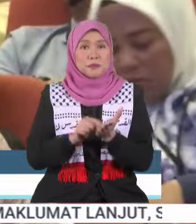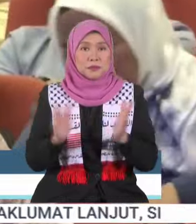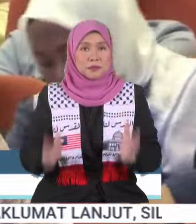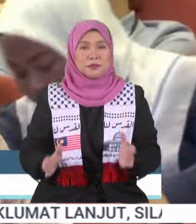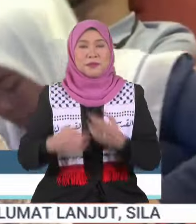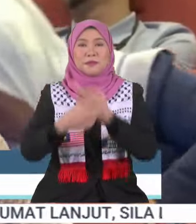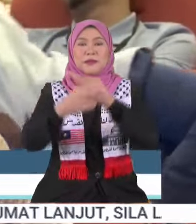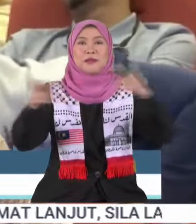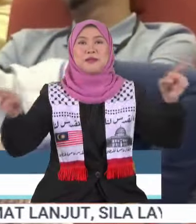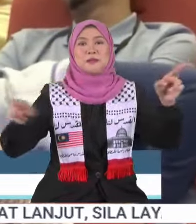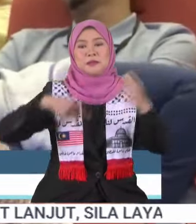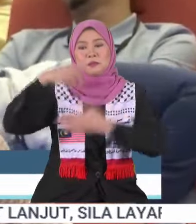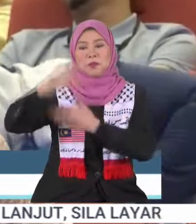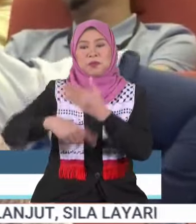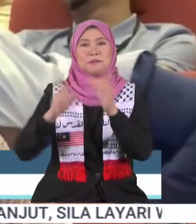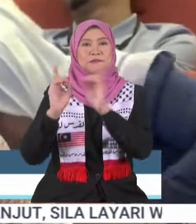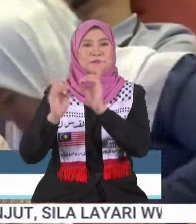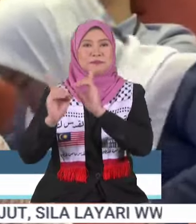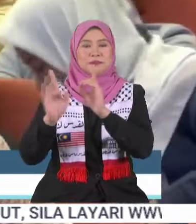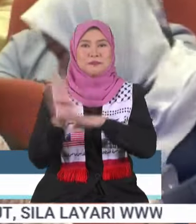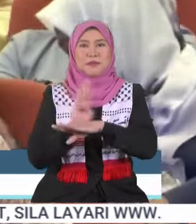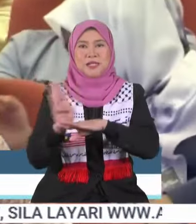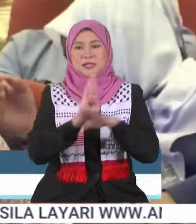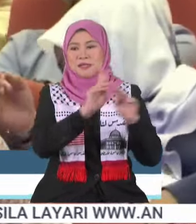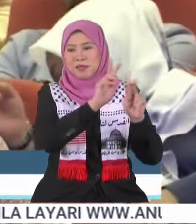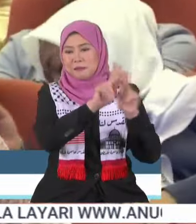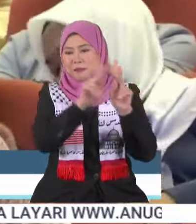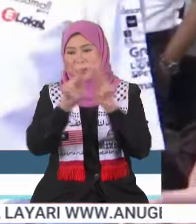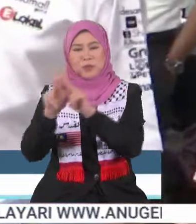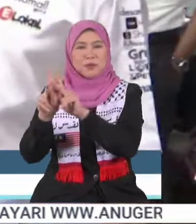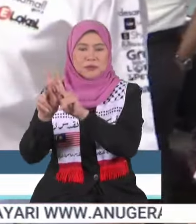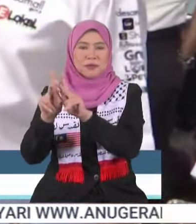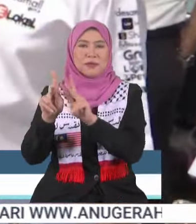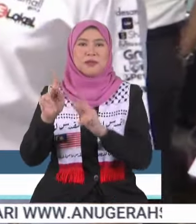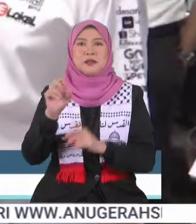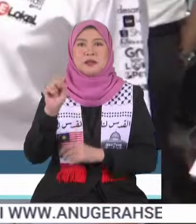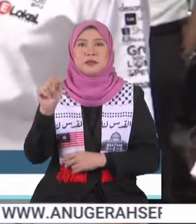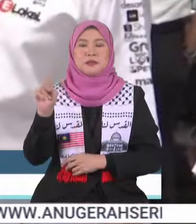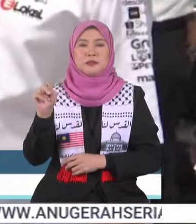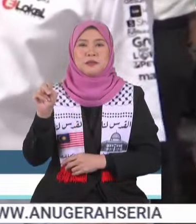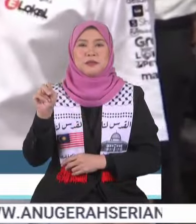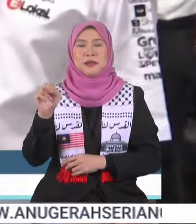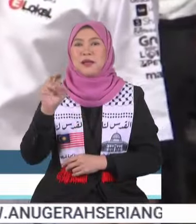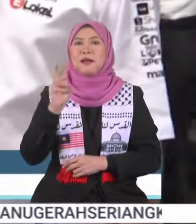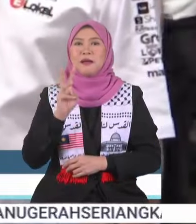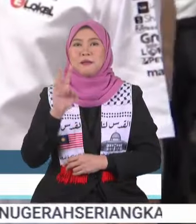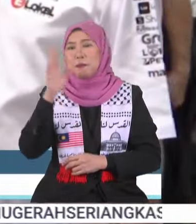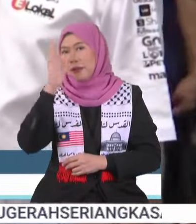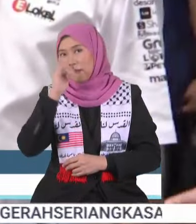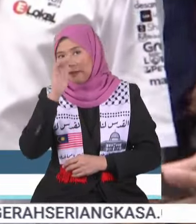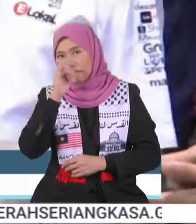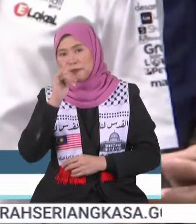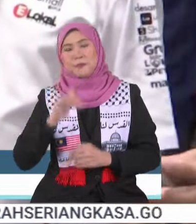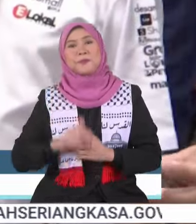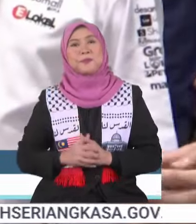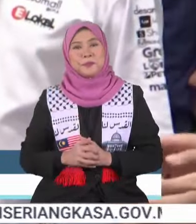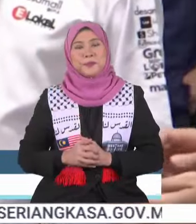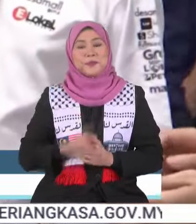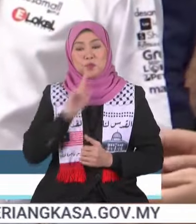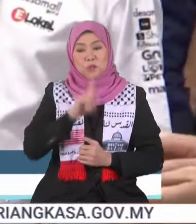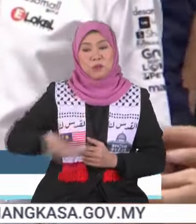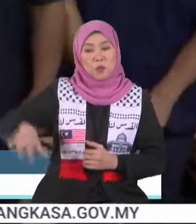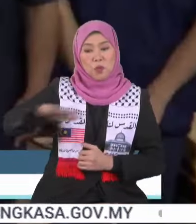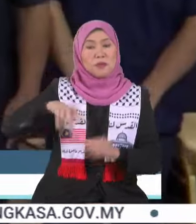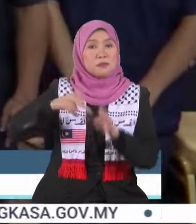selepas merasmikan program pendigitalan usahawan desa Siri 2 Zon Selatan di MITC Air Keruh. Sementara itu,